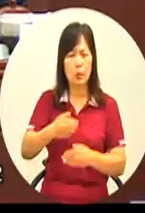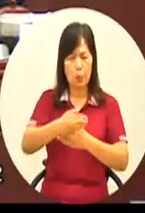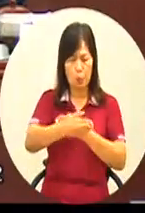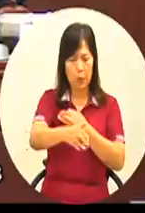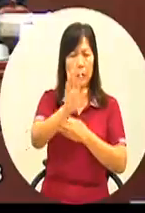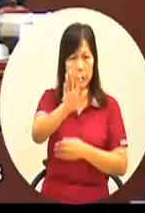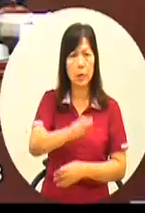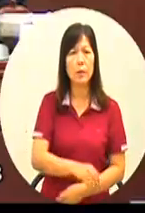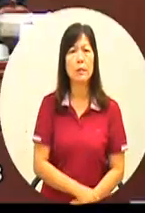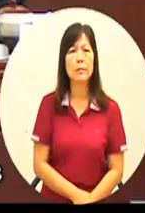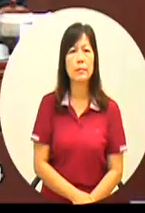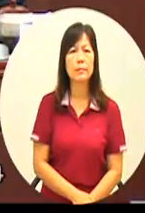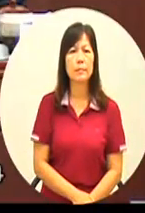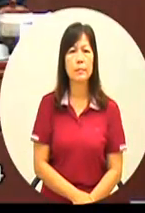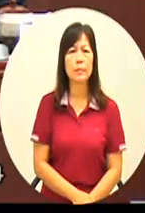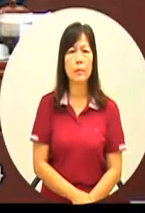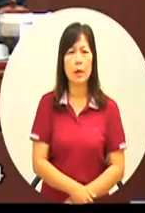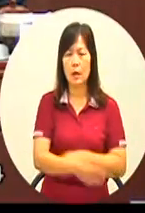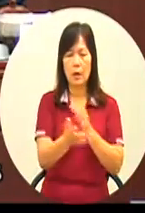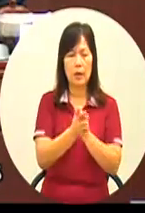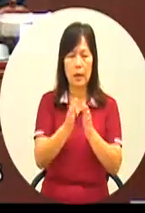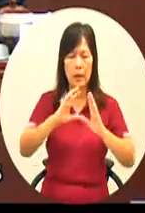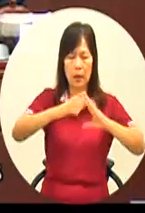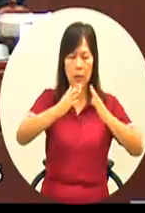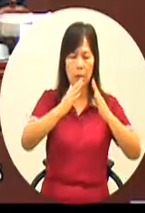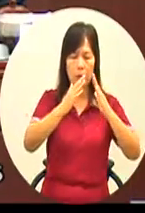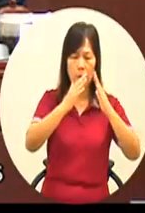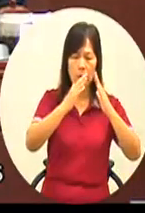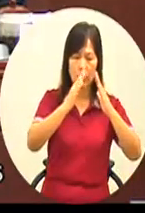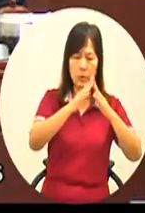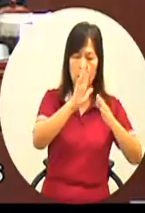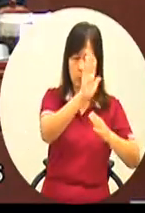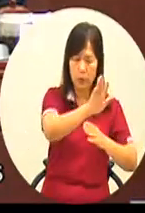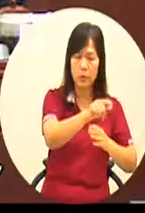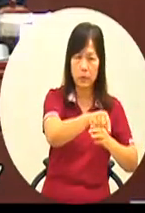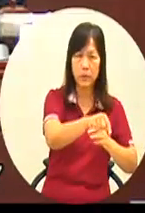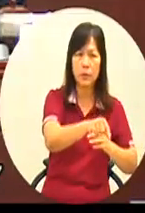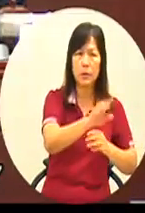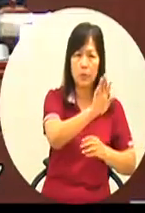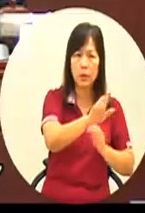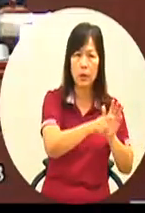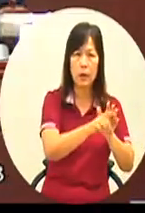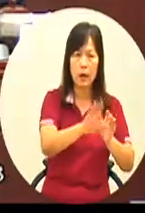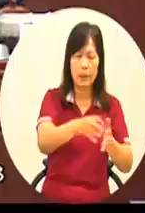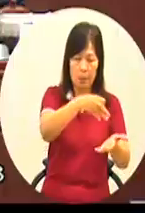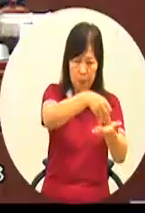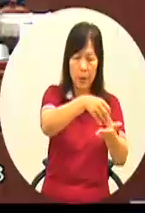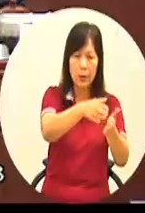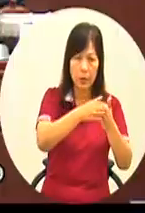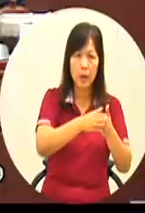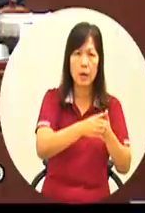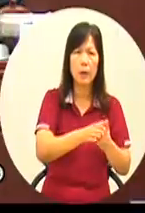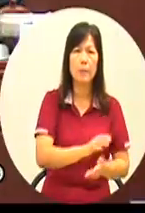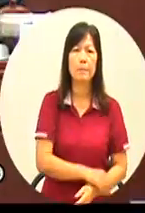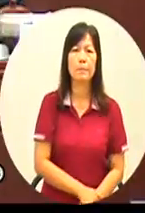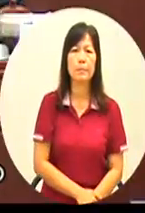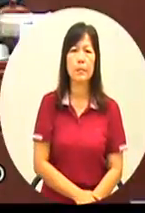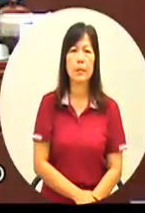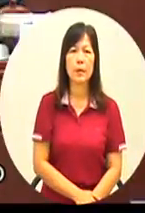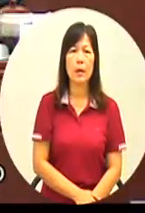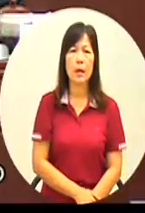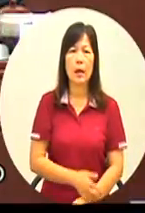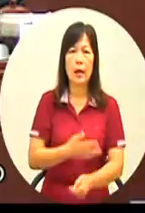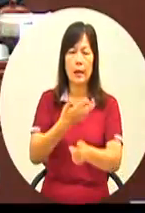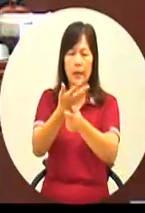括其实我们要整个给国有财产局，那国有财产署那边去签核，然后是不是可以让我们